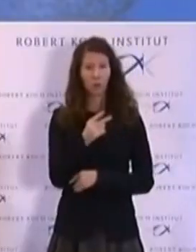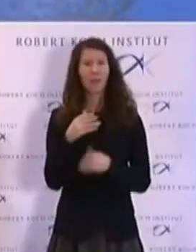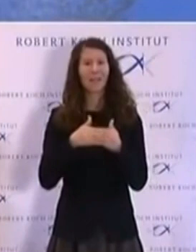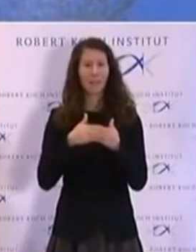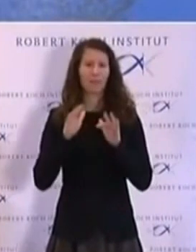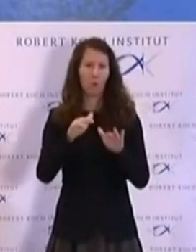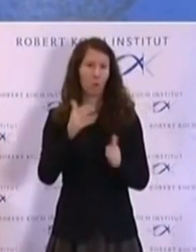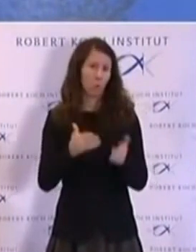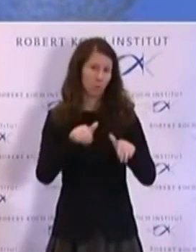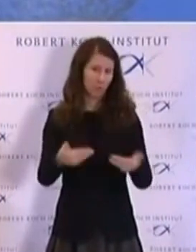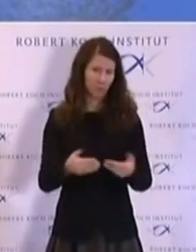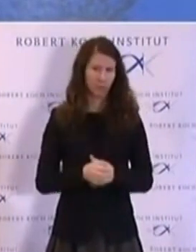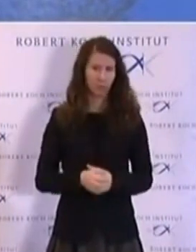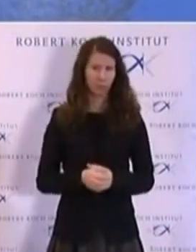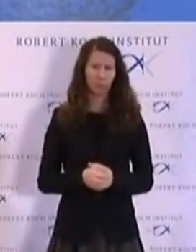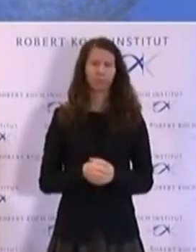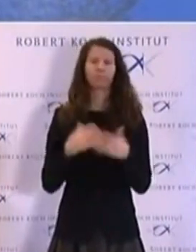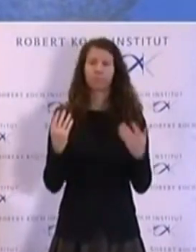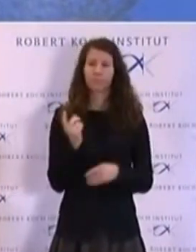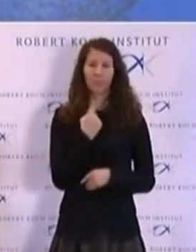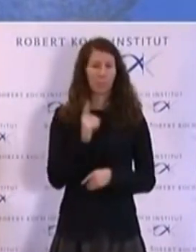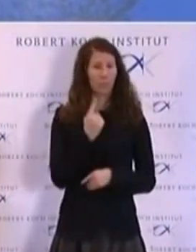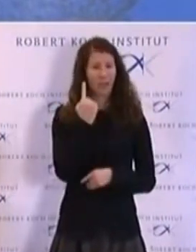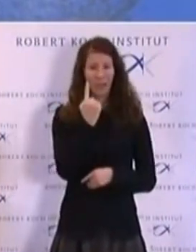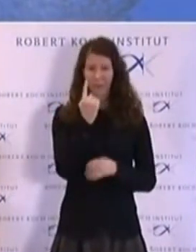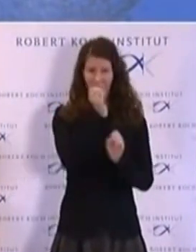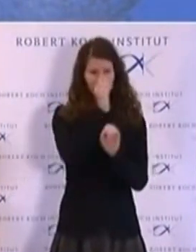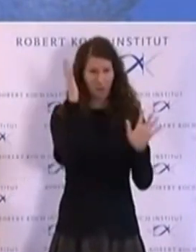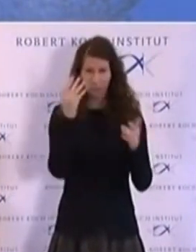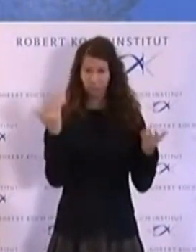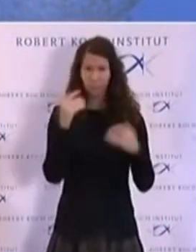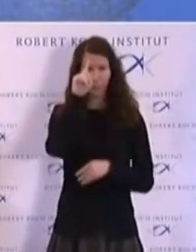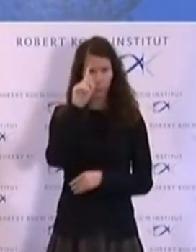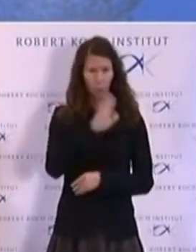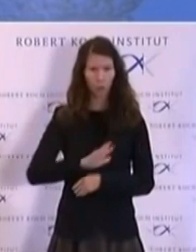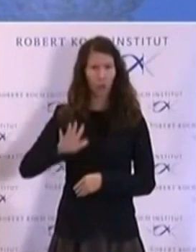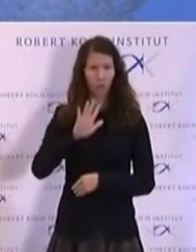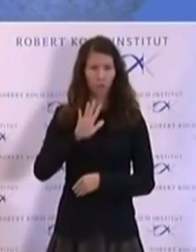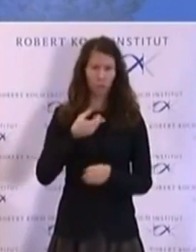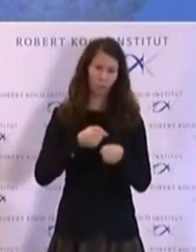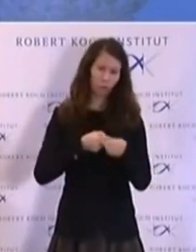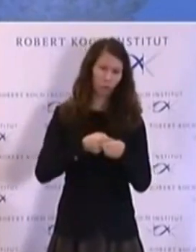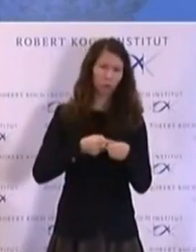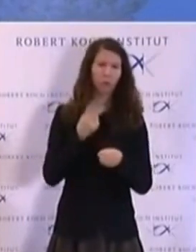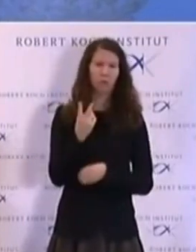Und wir dürfen uns auch über eines, müssen wir uns auch klar sein. In Deutschland sterben ja im Schnitt so rund